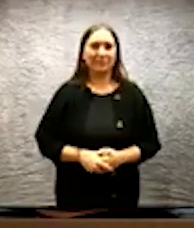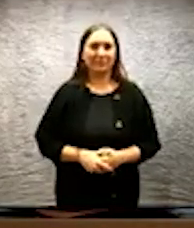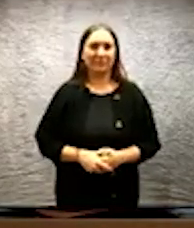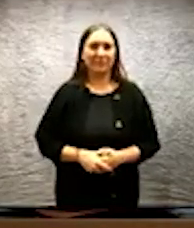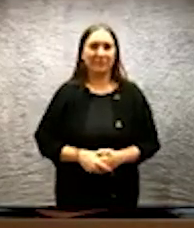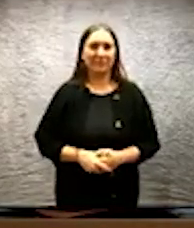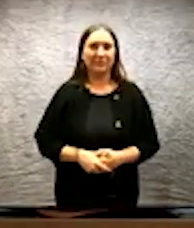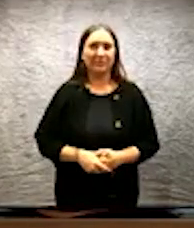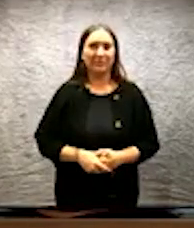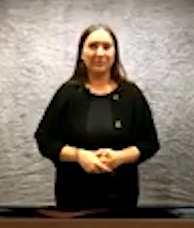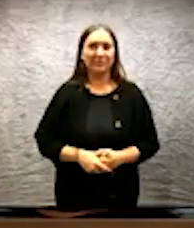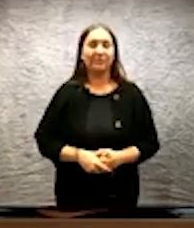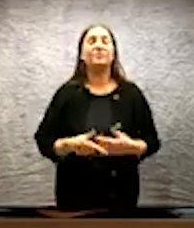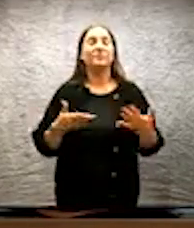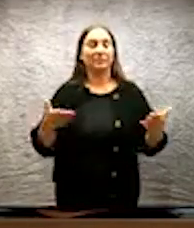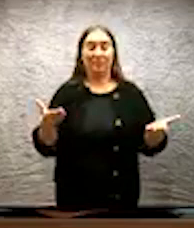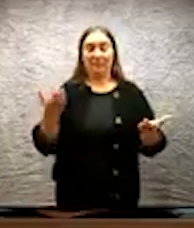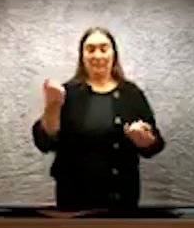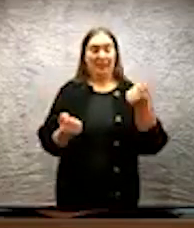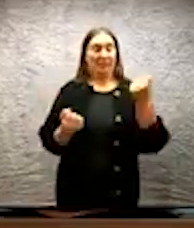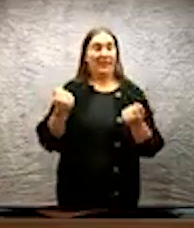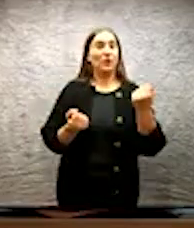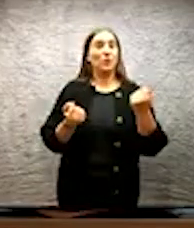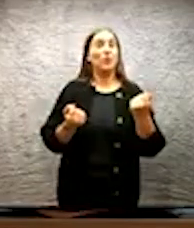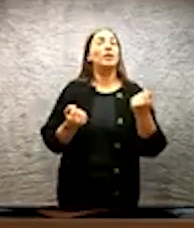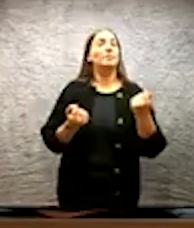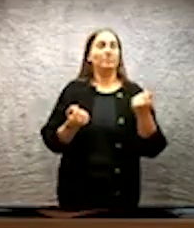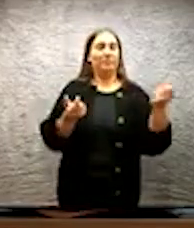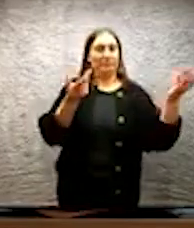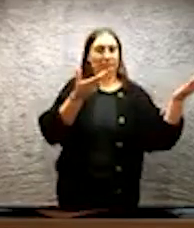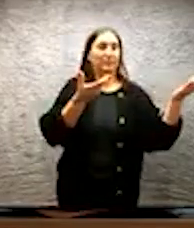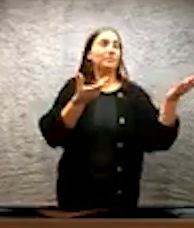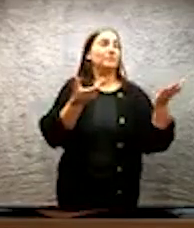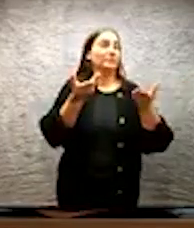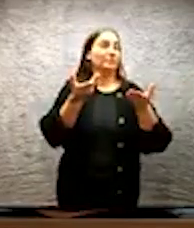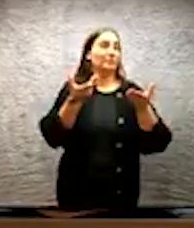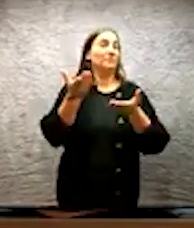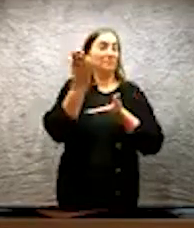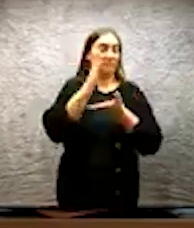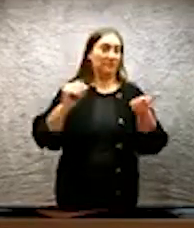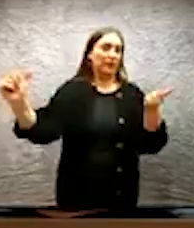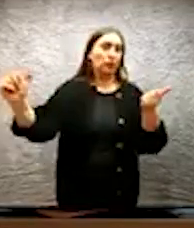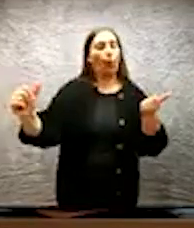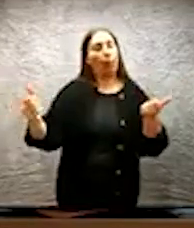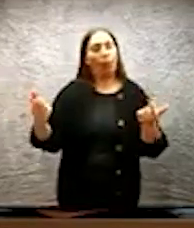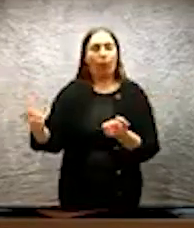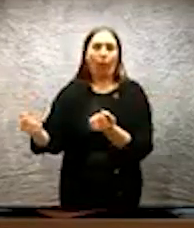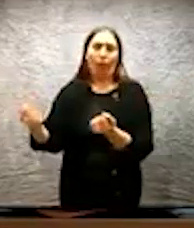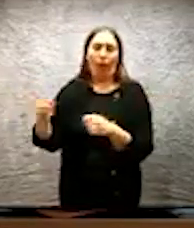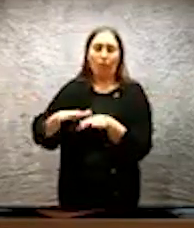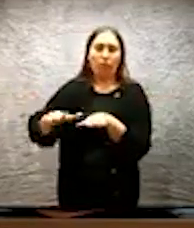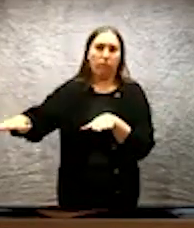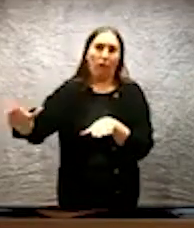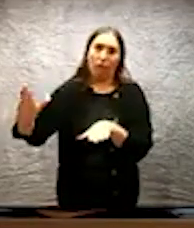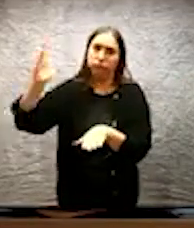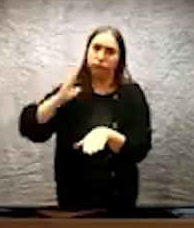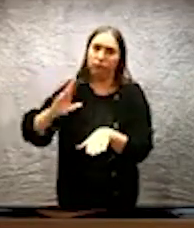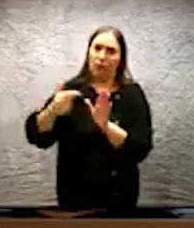des cessions donc, de véhicules automobiles, hein, qui avaient un certain nombre d'années. Ils étaient